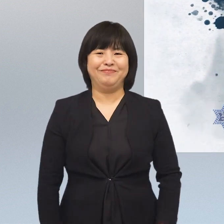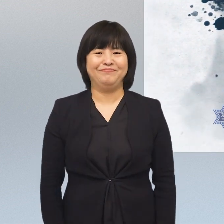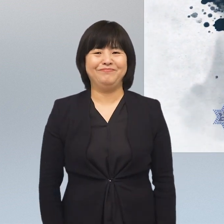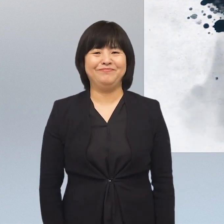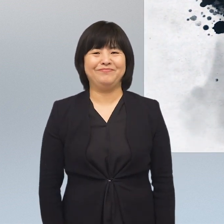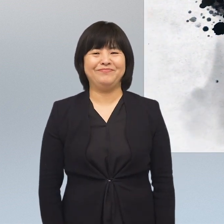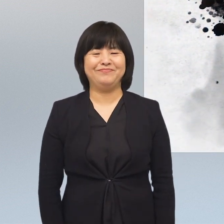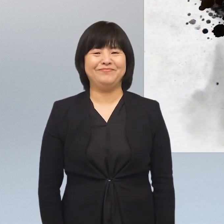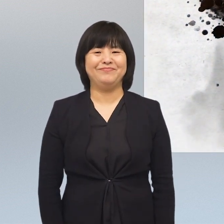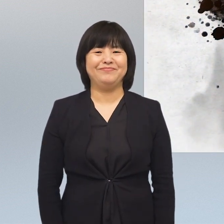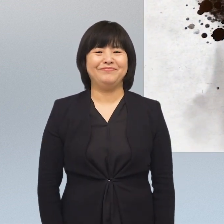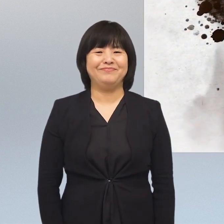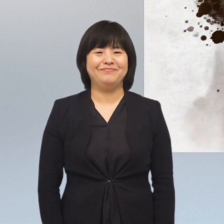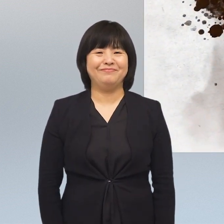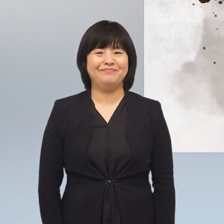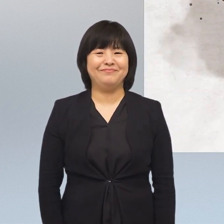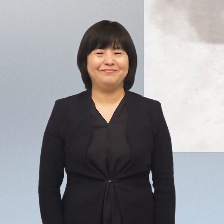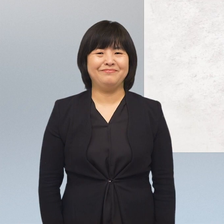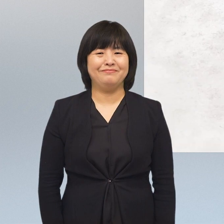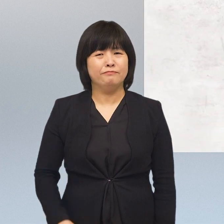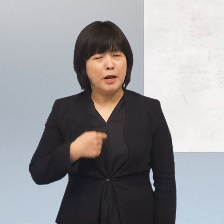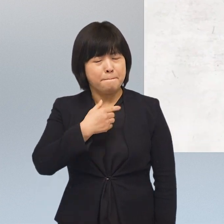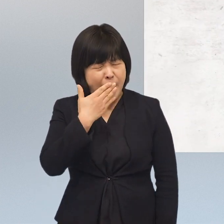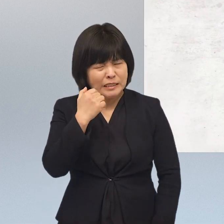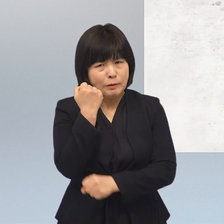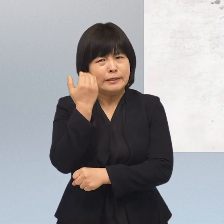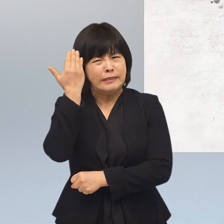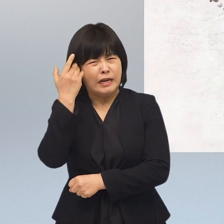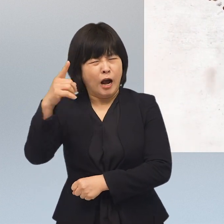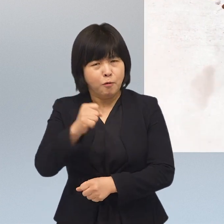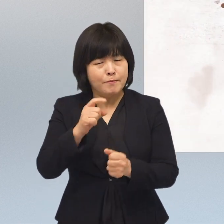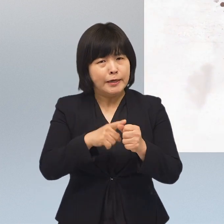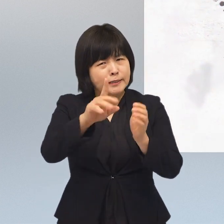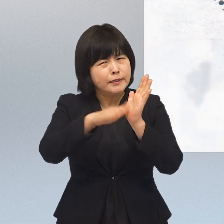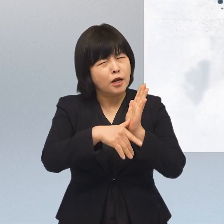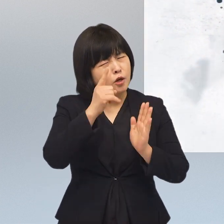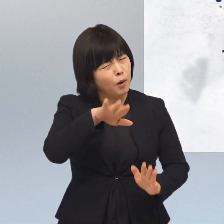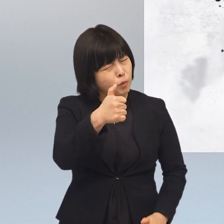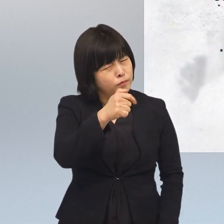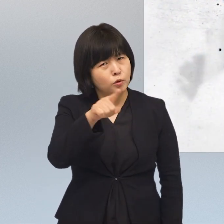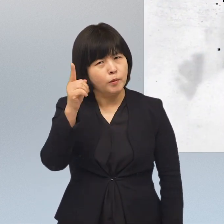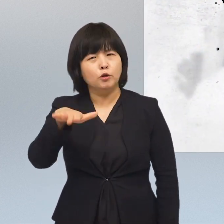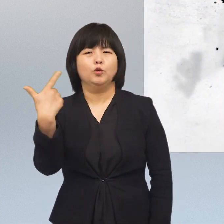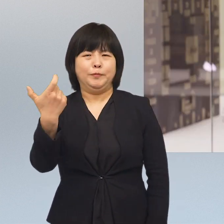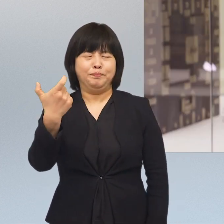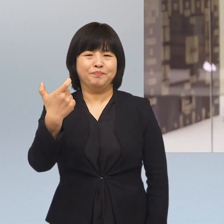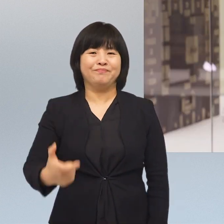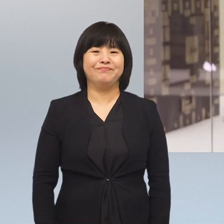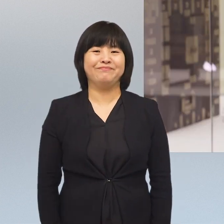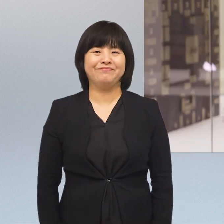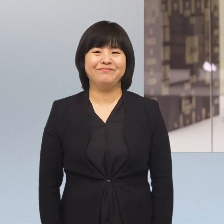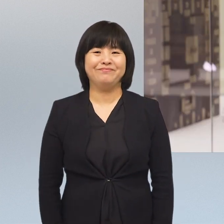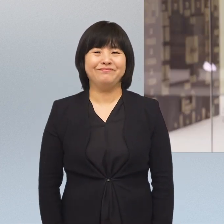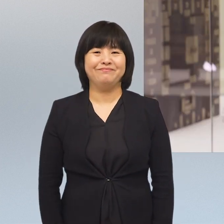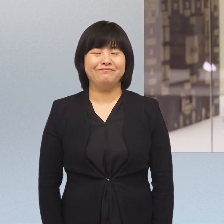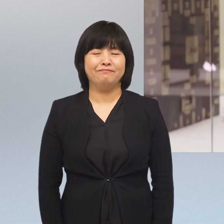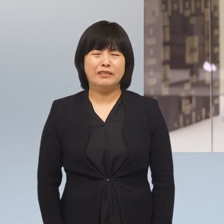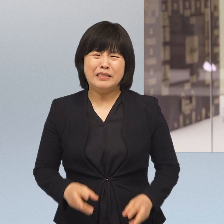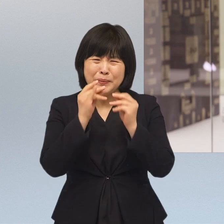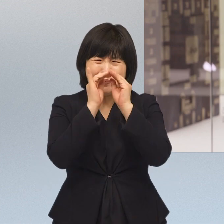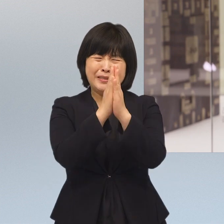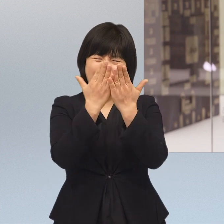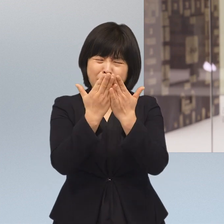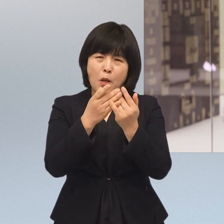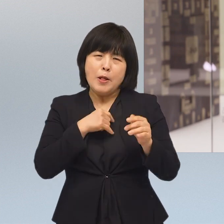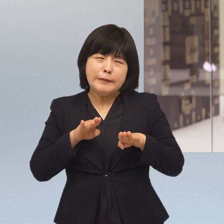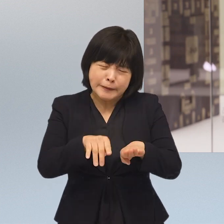됐던 거죠. 부가 할 수 있는 어떤 소양, 기본 소양 같은 거였고, 그 당시에 나왔던 뭐 50년대, 60년대 나왔던 잡지 같은 경우에는